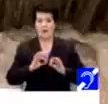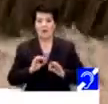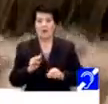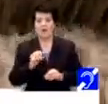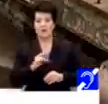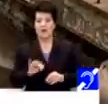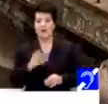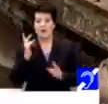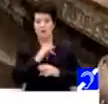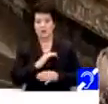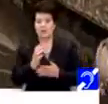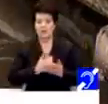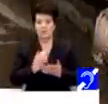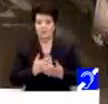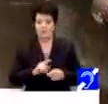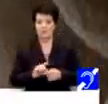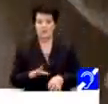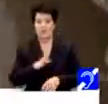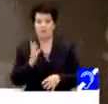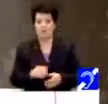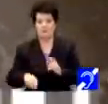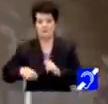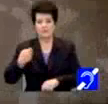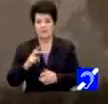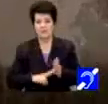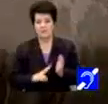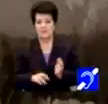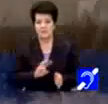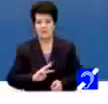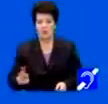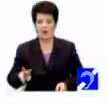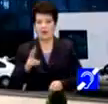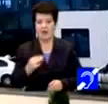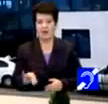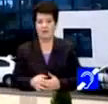gestionarea incorrectă a fondurilor, ce a dus la prejudicii de 70 de milioane de lei.